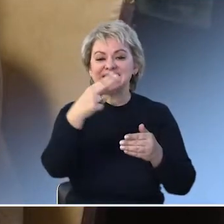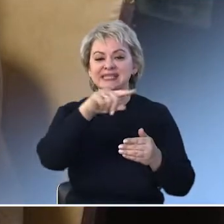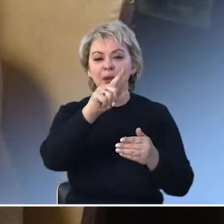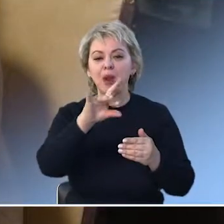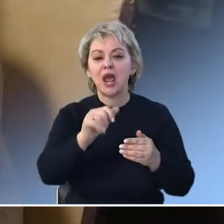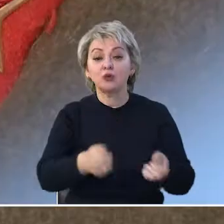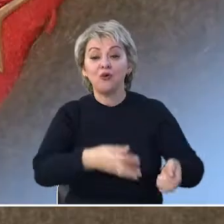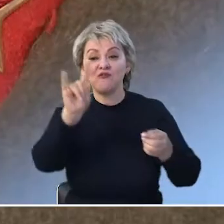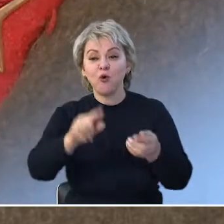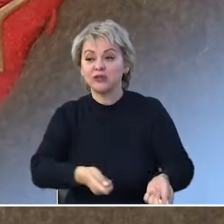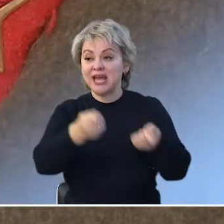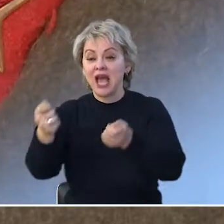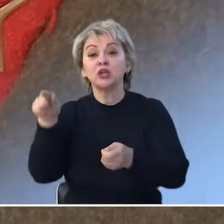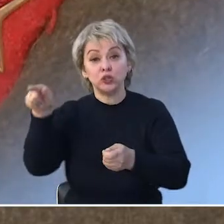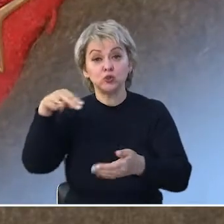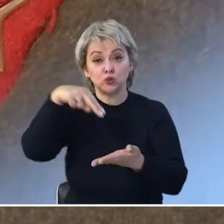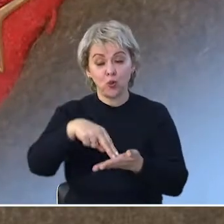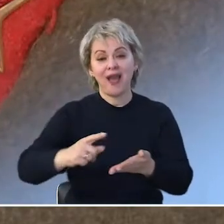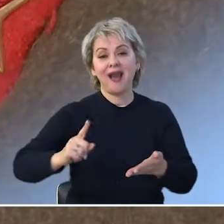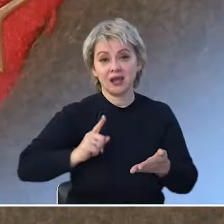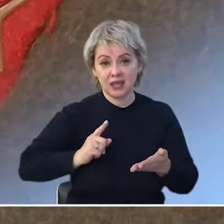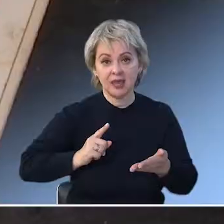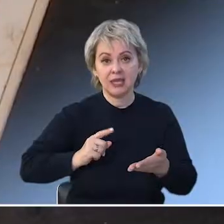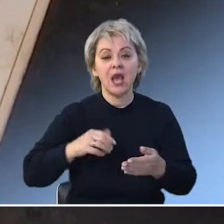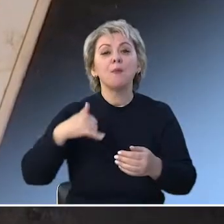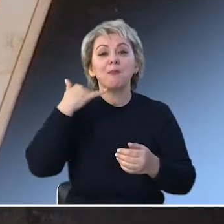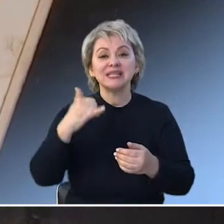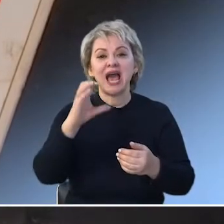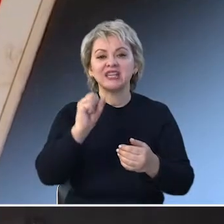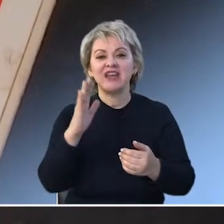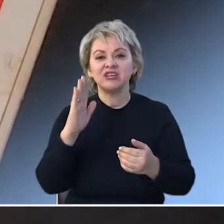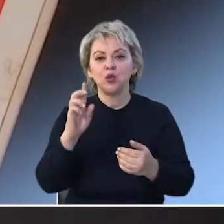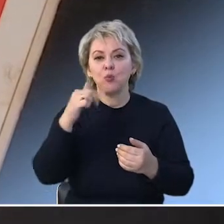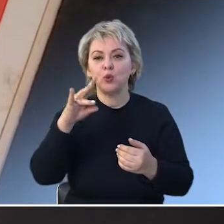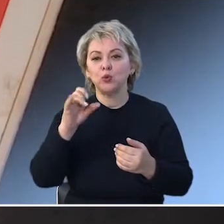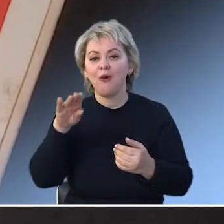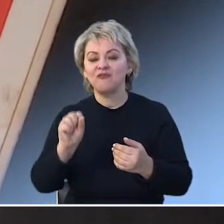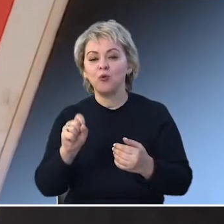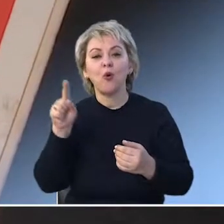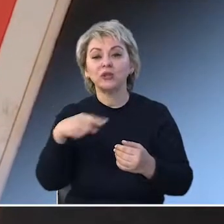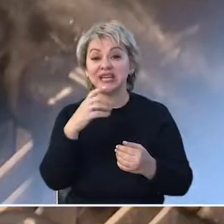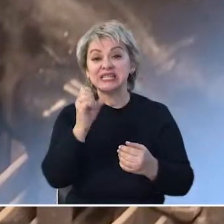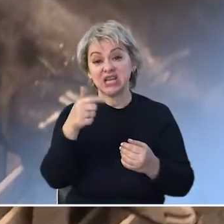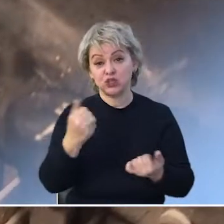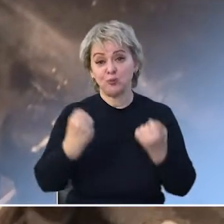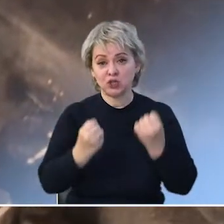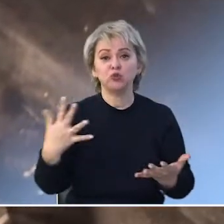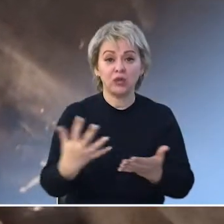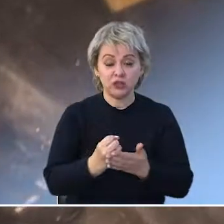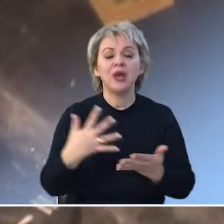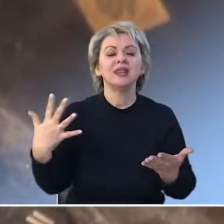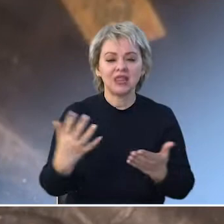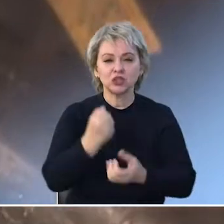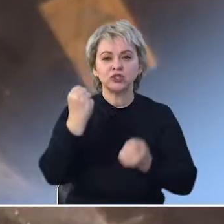землянку в окна». Я говорю: «Сергей, ну стой, охраняй». Вот. Позвонил Андрею Васильевичу Боневу. Вот. Он говорит: «Саш, да сейчас машину